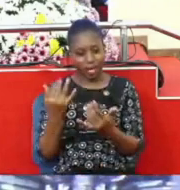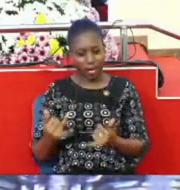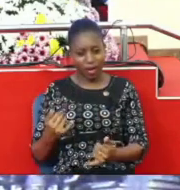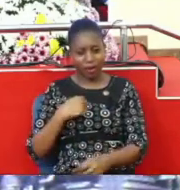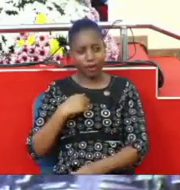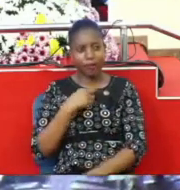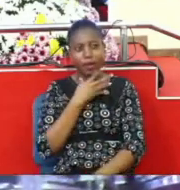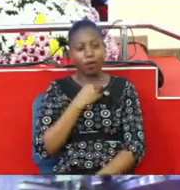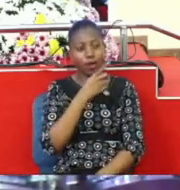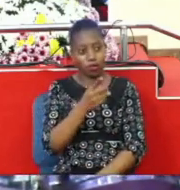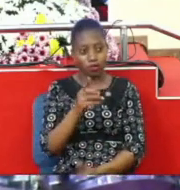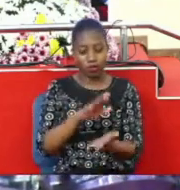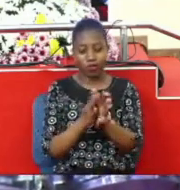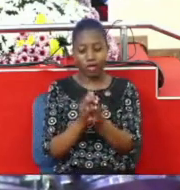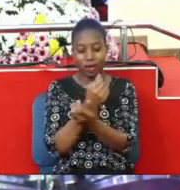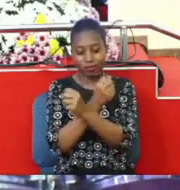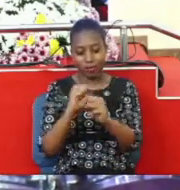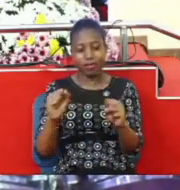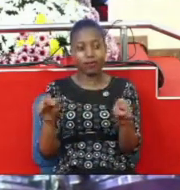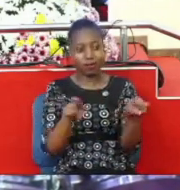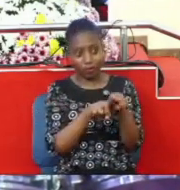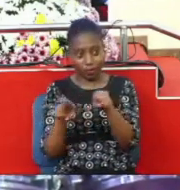Lazima uokoke. Mwalimu akasema ni sawa.